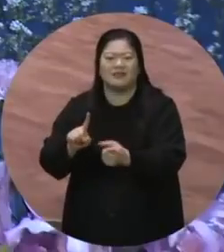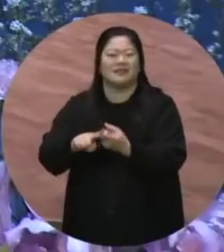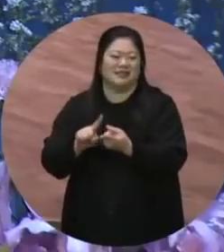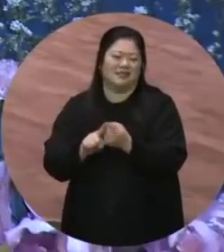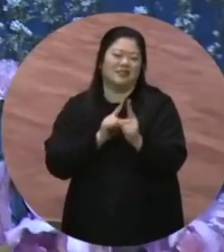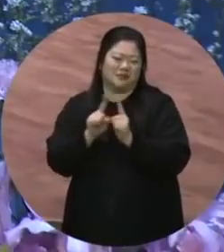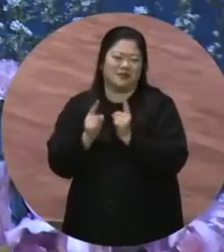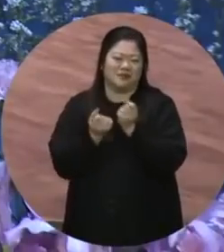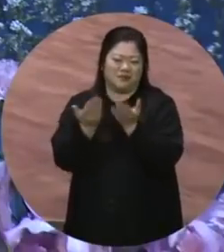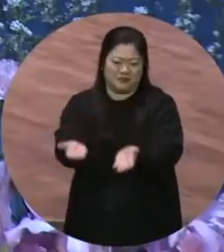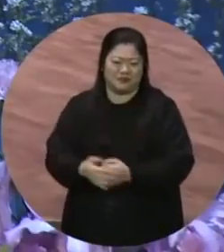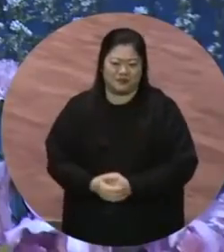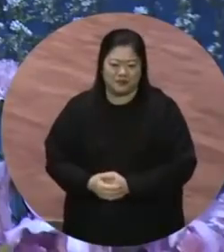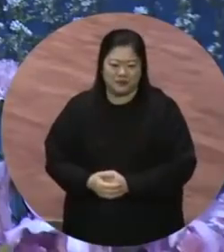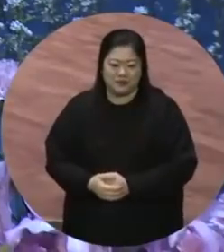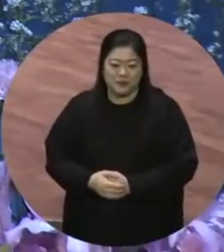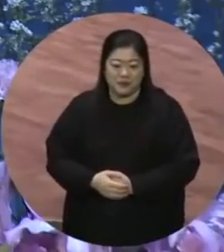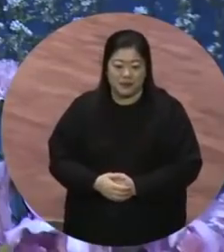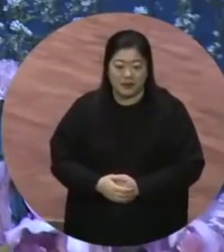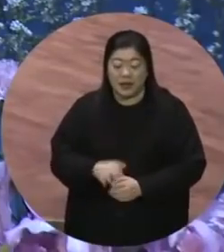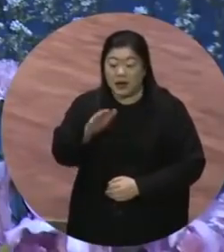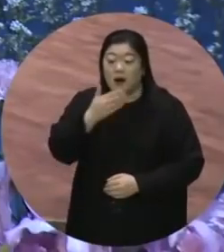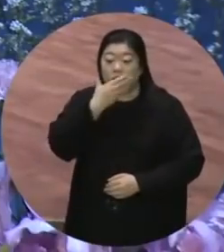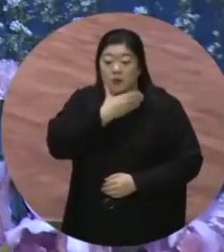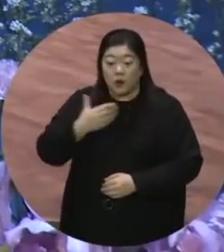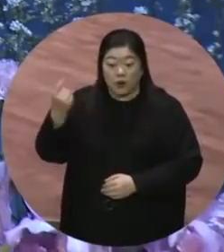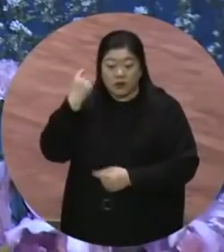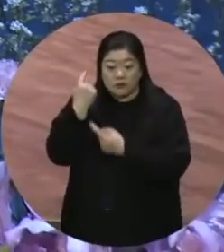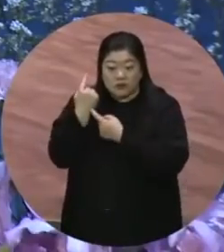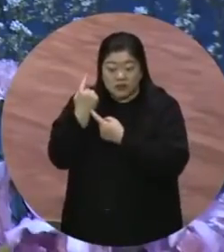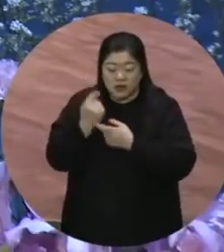인간이 만들어낸 세상 종교가 아니에요.